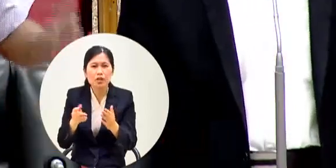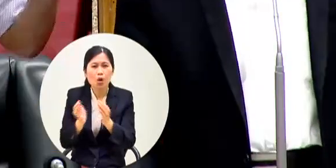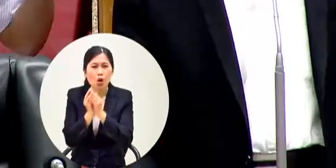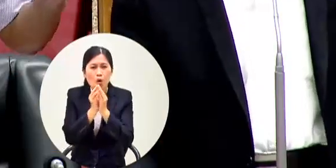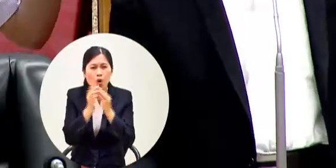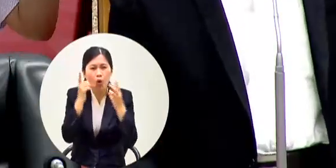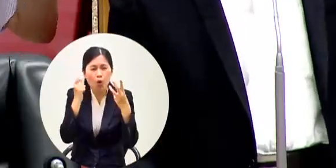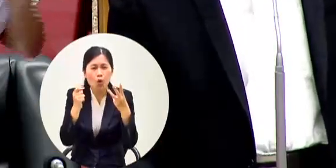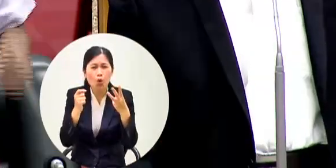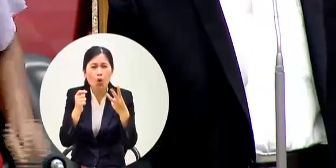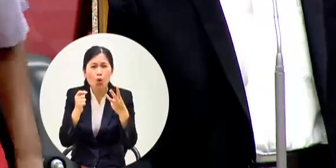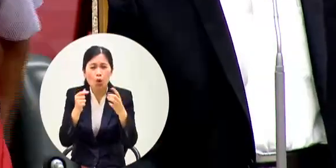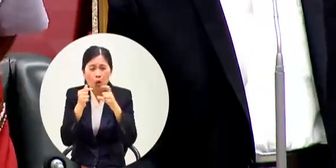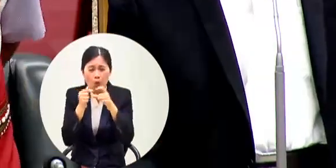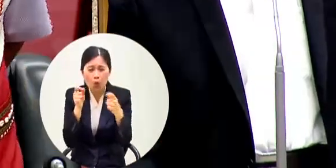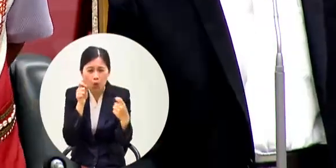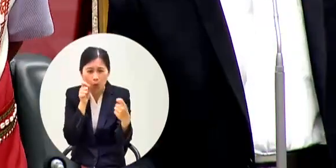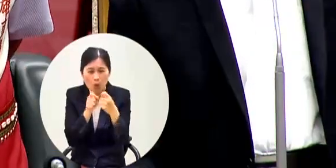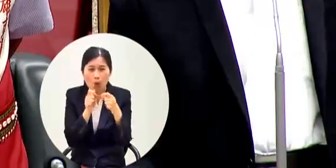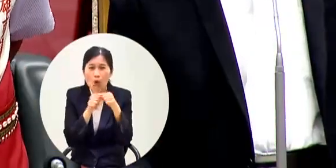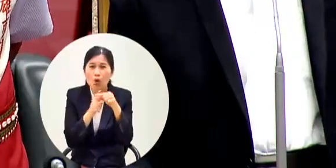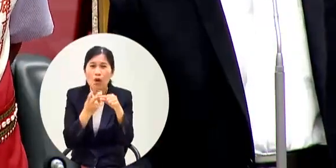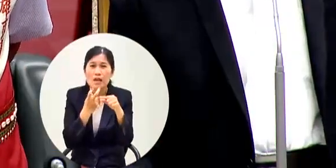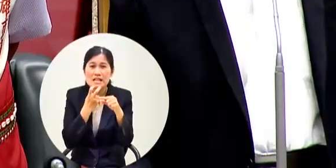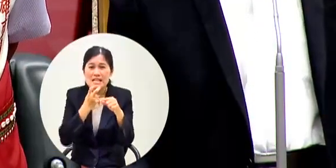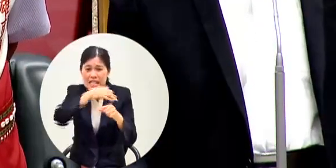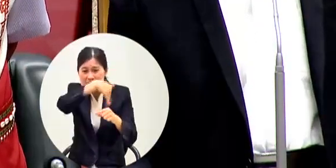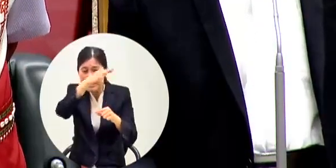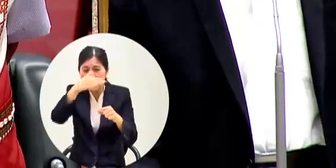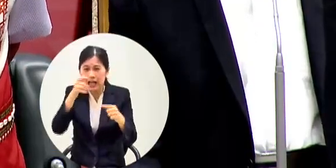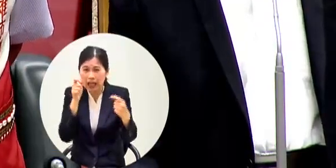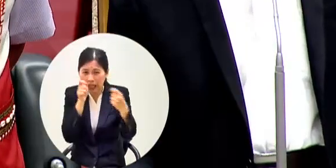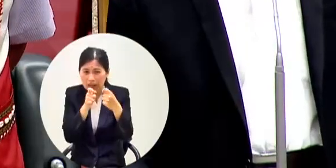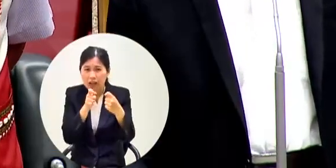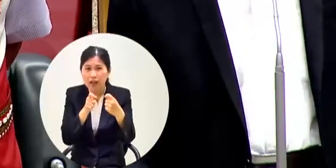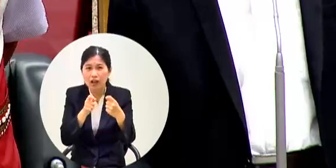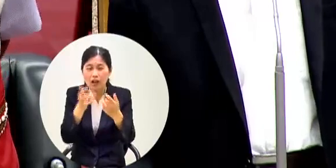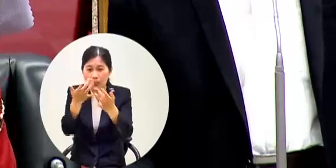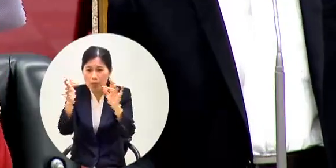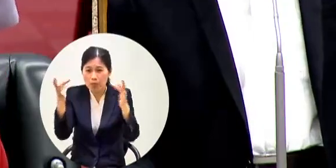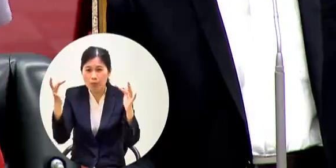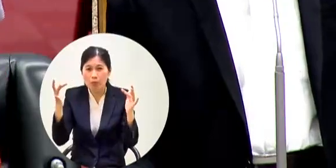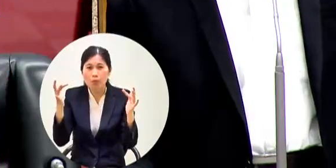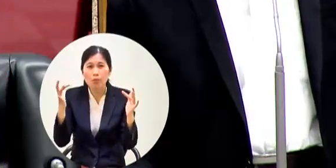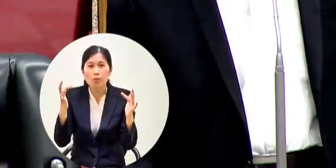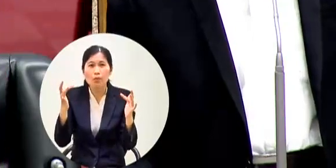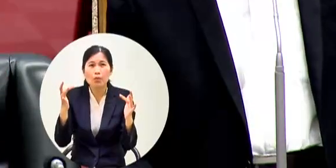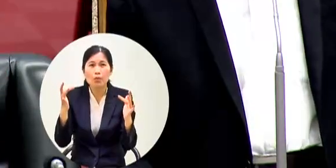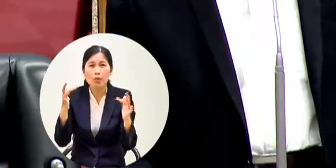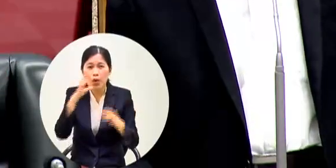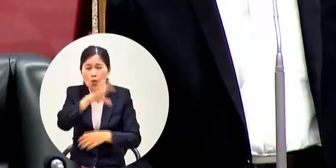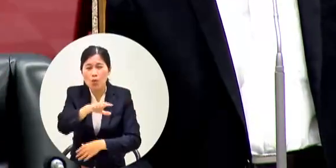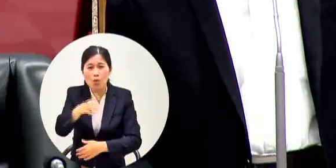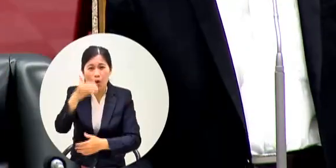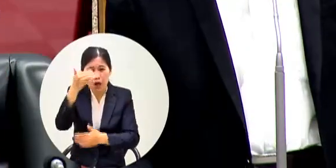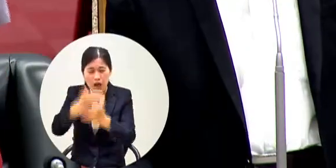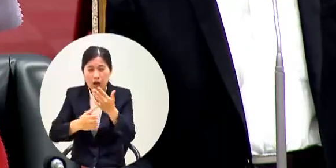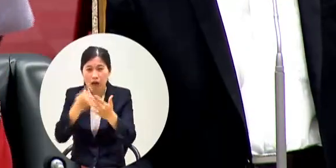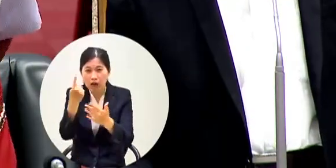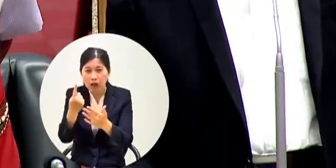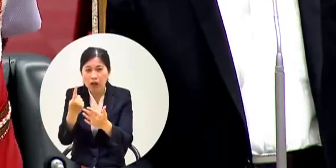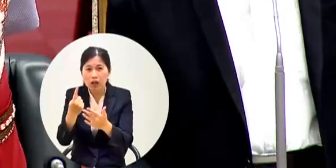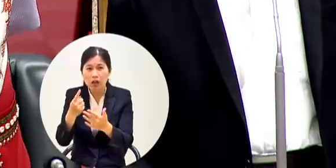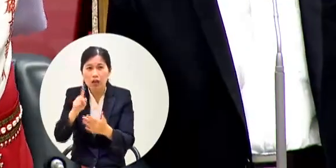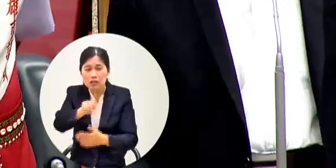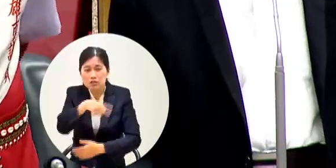境，地质局应该可以做得出来。既然我们唯一桃园